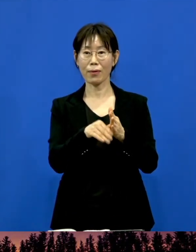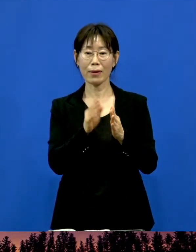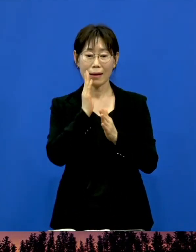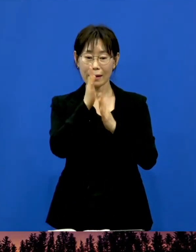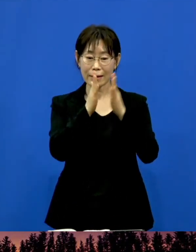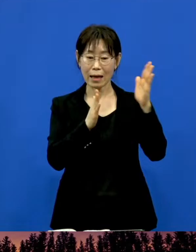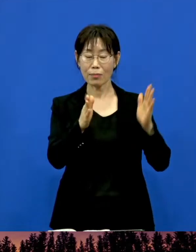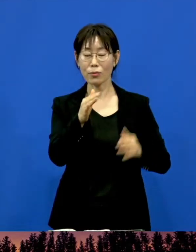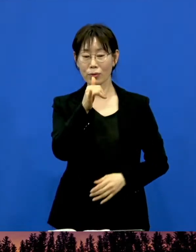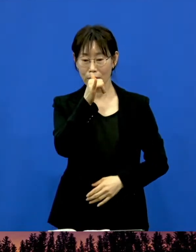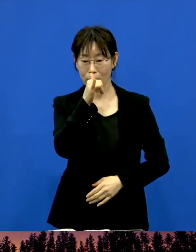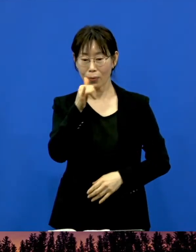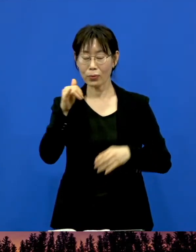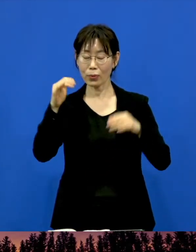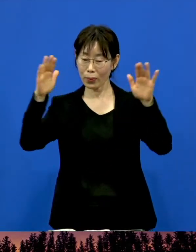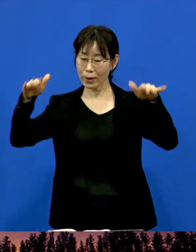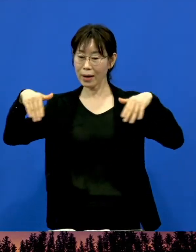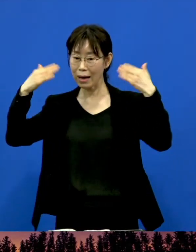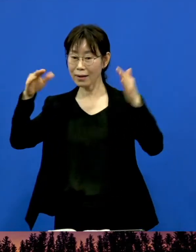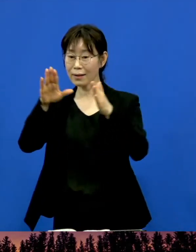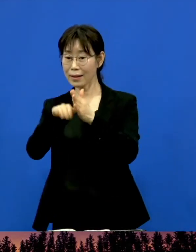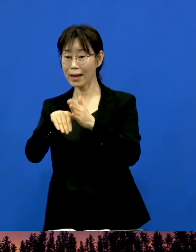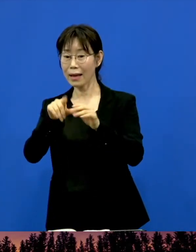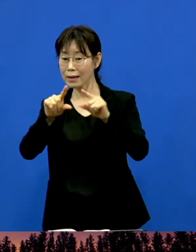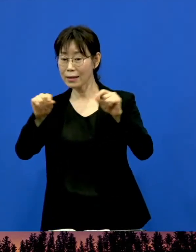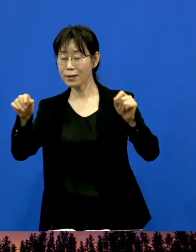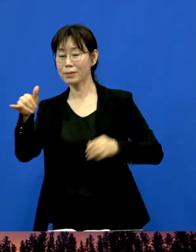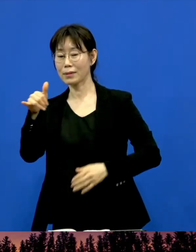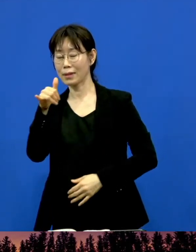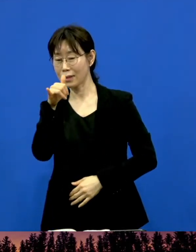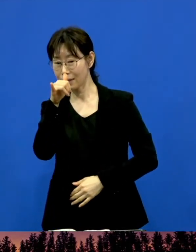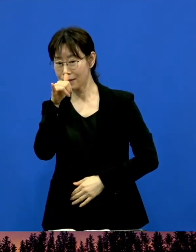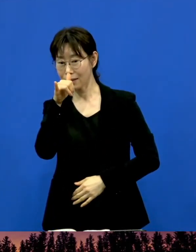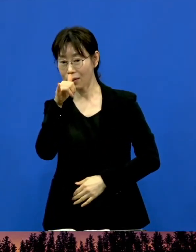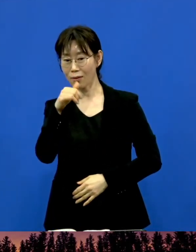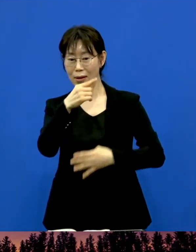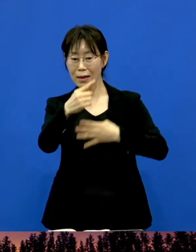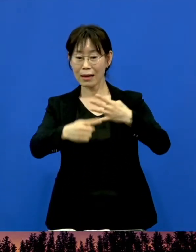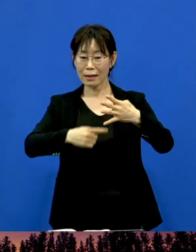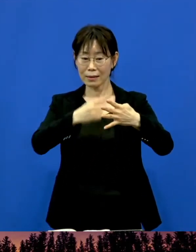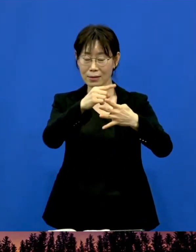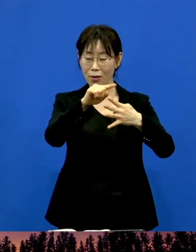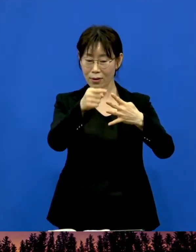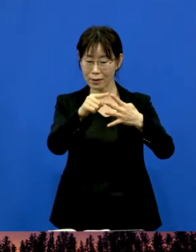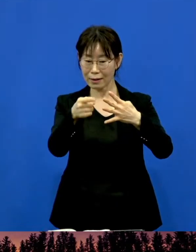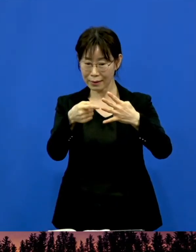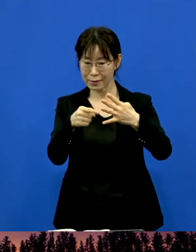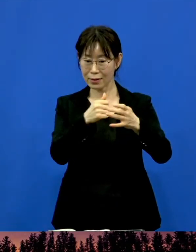그 기다리면서 먹는 맛이 있어요. 가을에만 나오는 거. 봄에